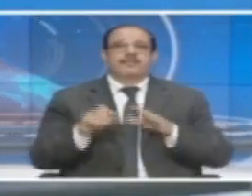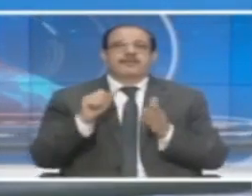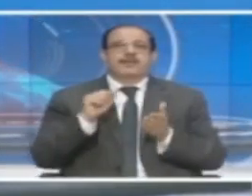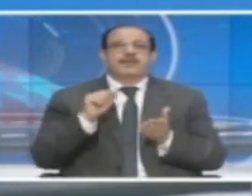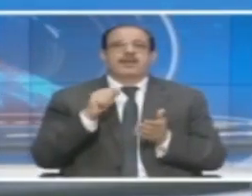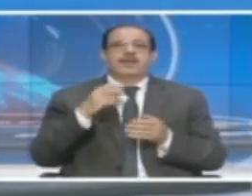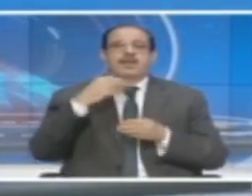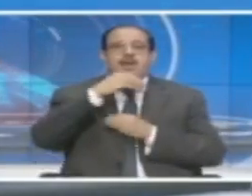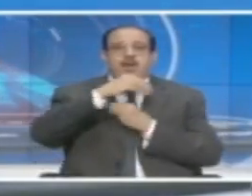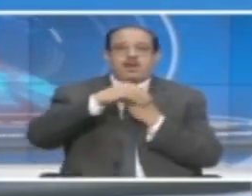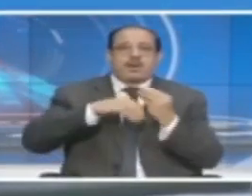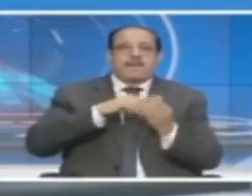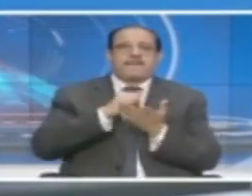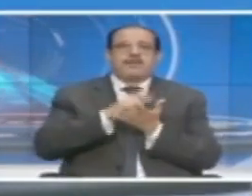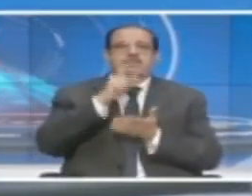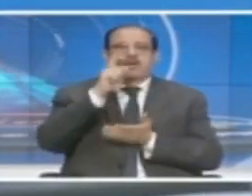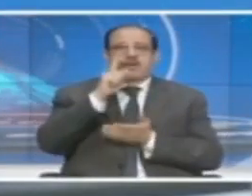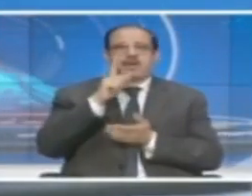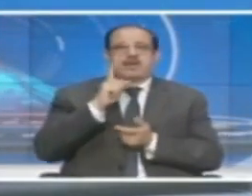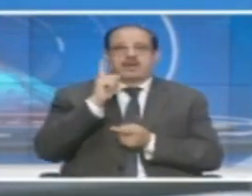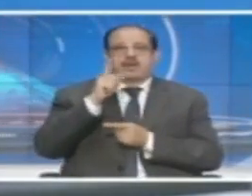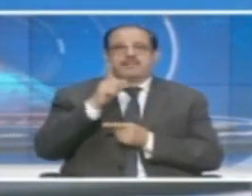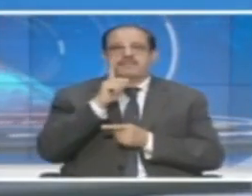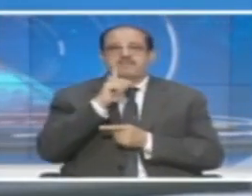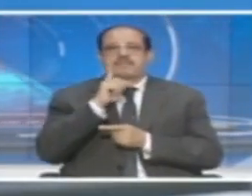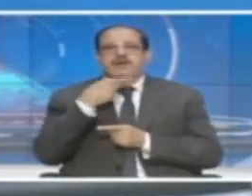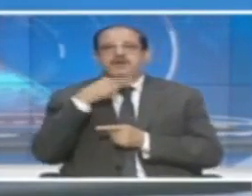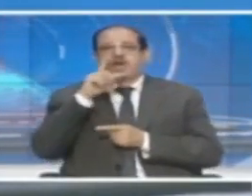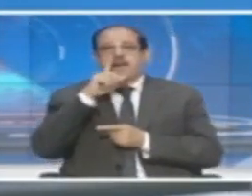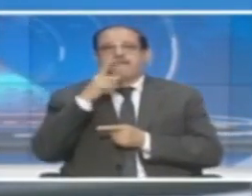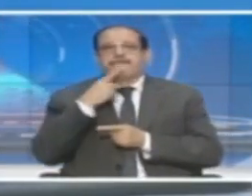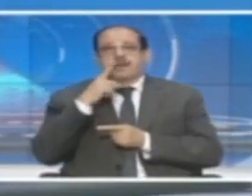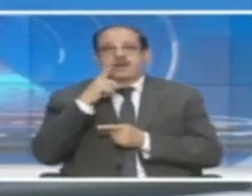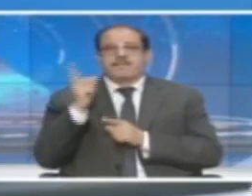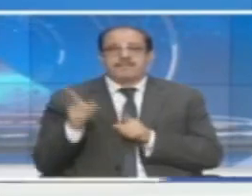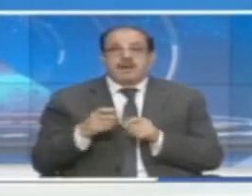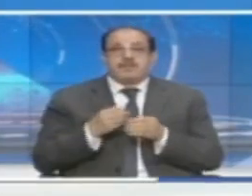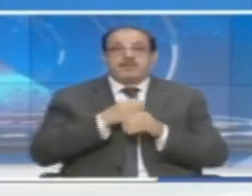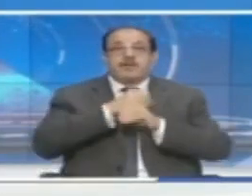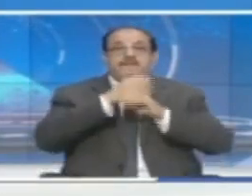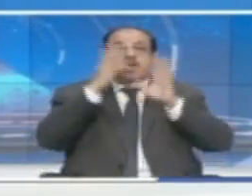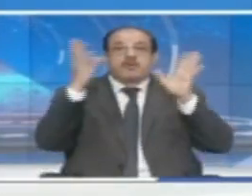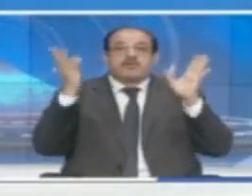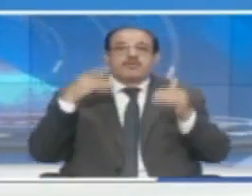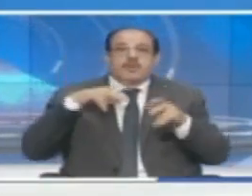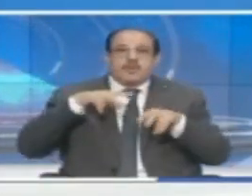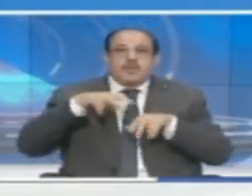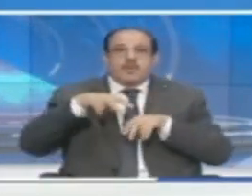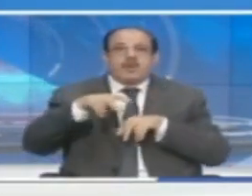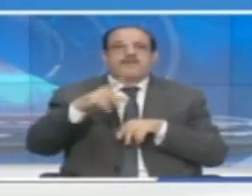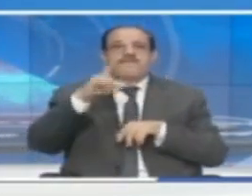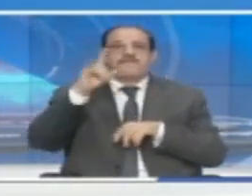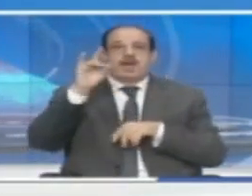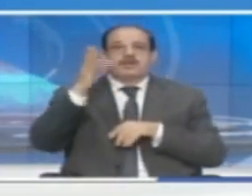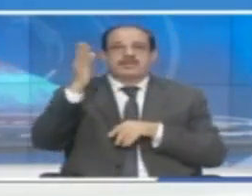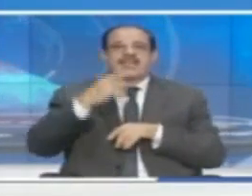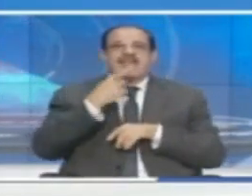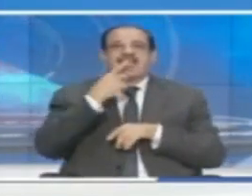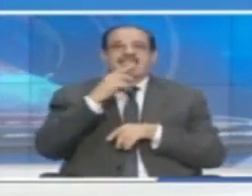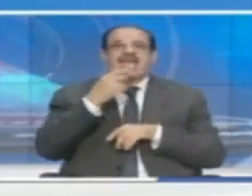توافد حجاج بيت الله الحرام إلى مشعر منى مع بزوغ فجر اليوم العاشر من شهر ذي